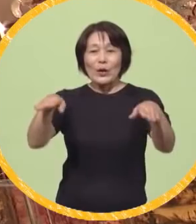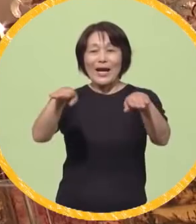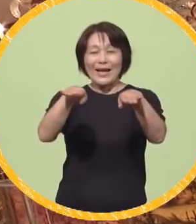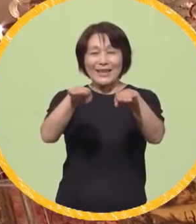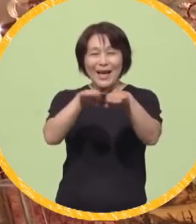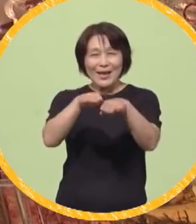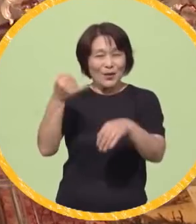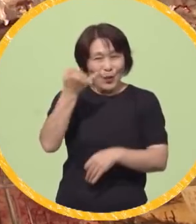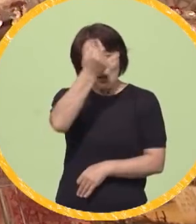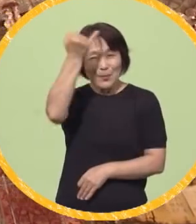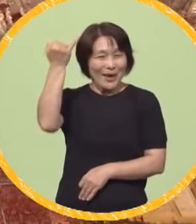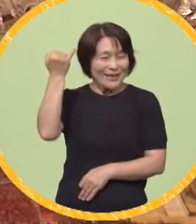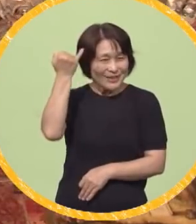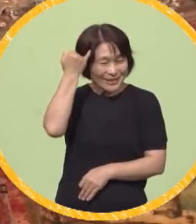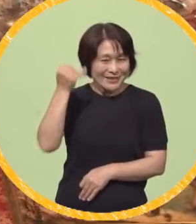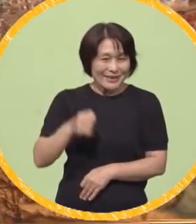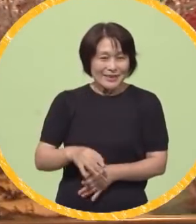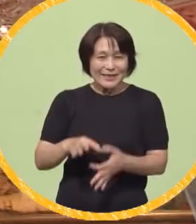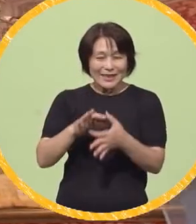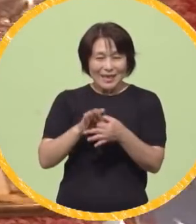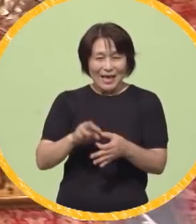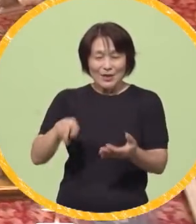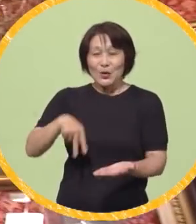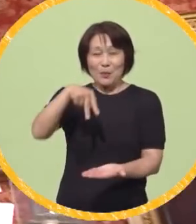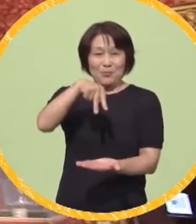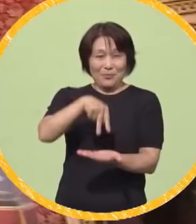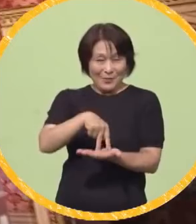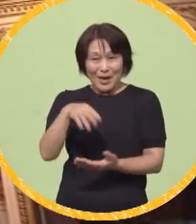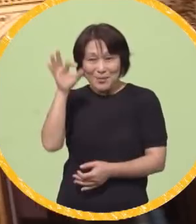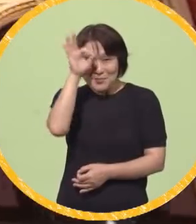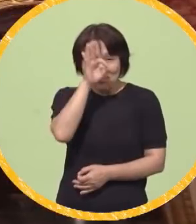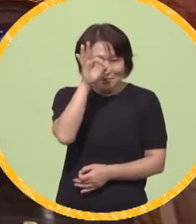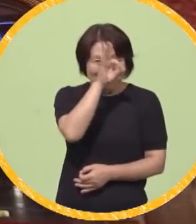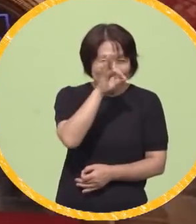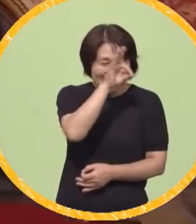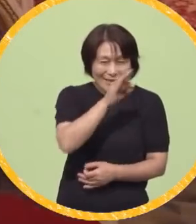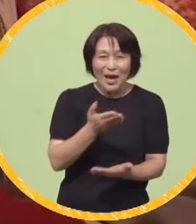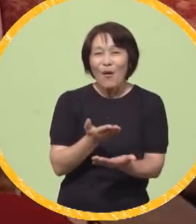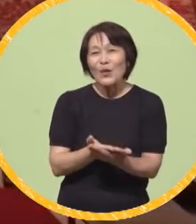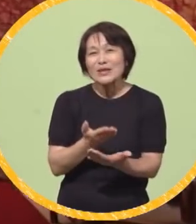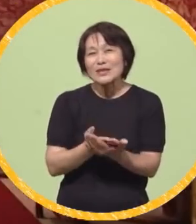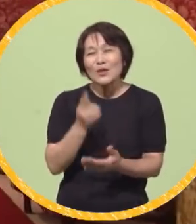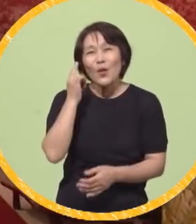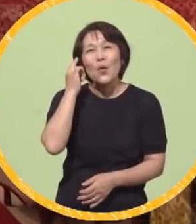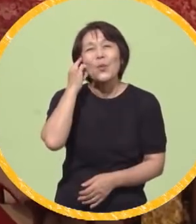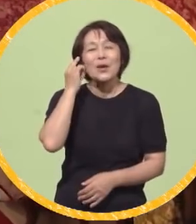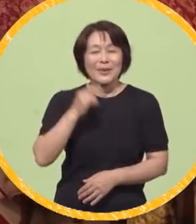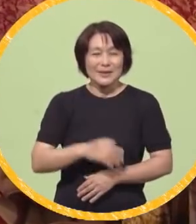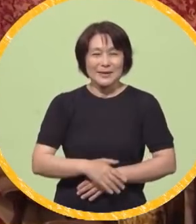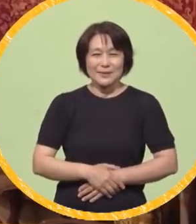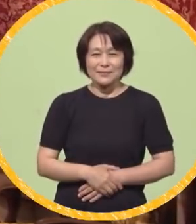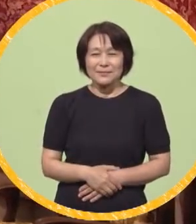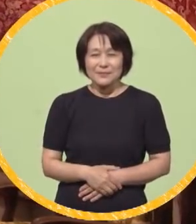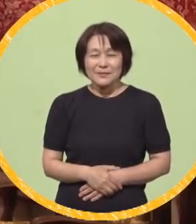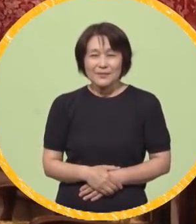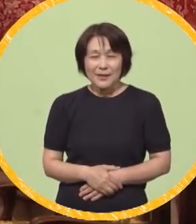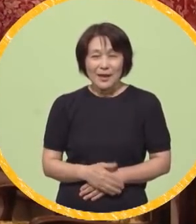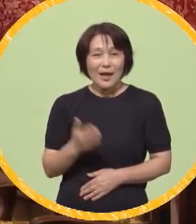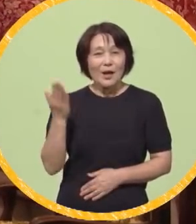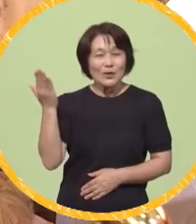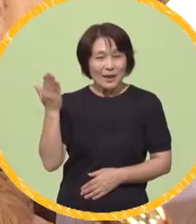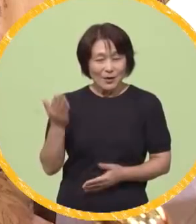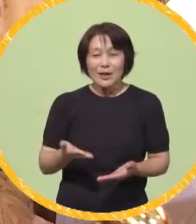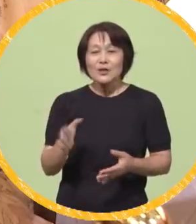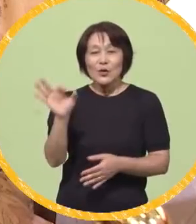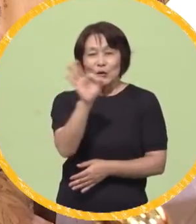ので、この作品を所有していた貴族になった気分でこの作品を鑑賞してくださいと、そのようなコンセプトでこちらは作品を